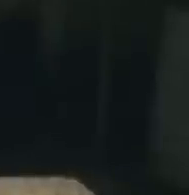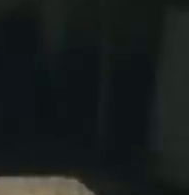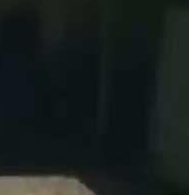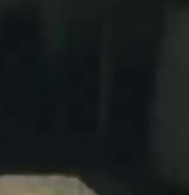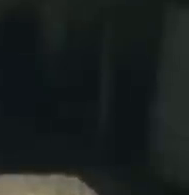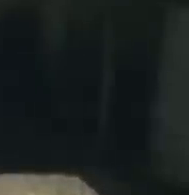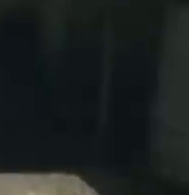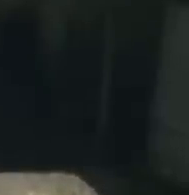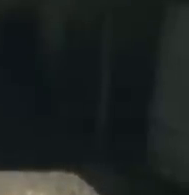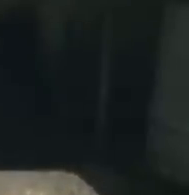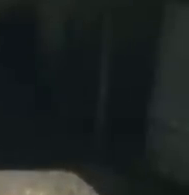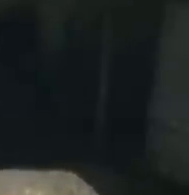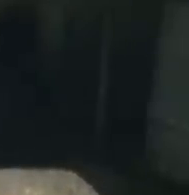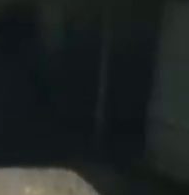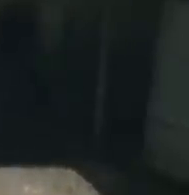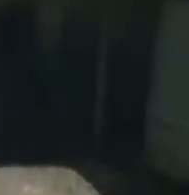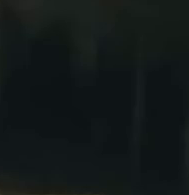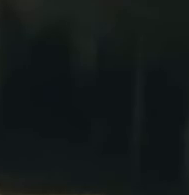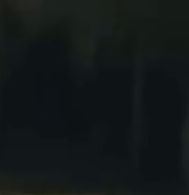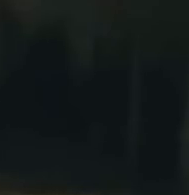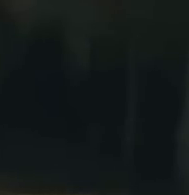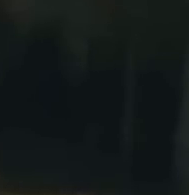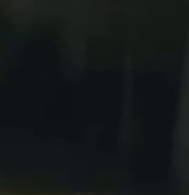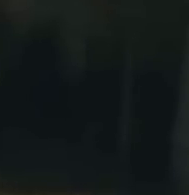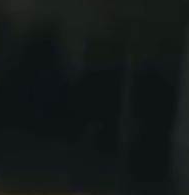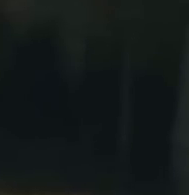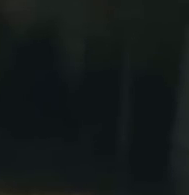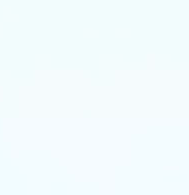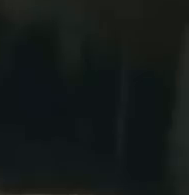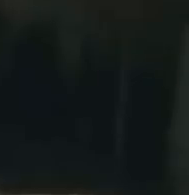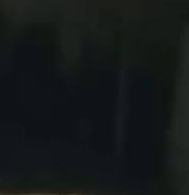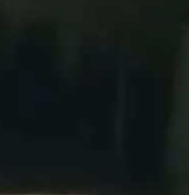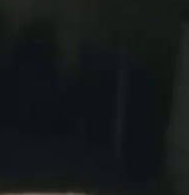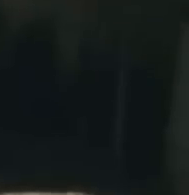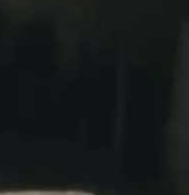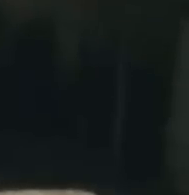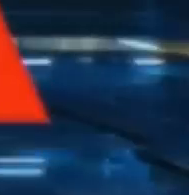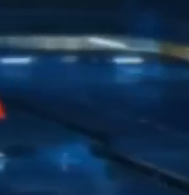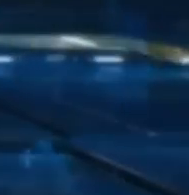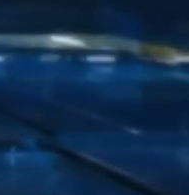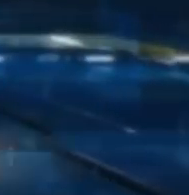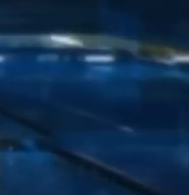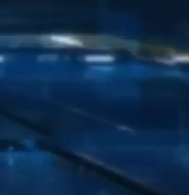දෙයක්. තාඩුව වල තමයි ඉන්නේ. ළමයි තියාගෙන ගොඩක් අමාරු වෙන්නේ. මමත් තීල තිරිවිල් රස්සාව තමයි කරන්නේ. ඒවල් අදා ගන්න මුකුත් නැහැ.